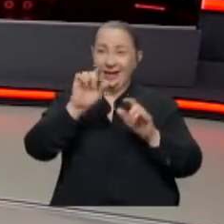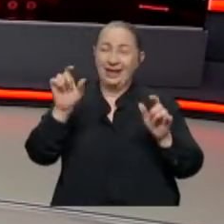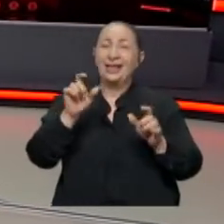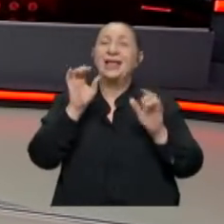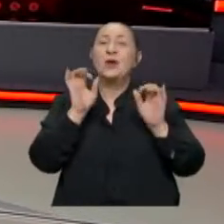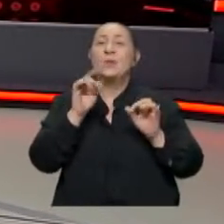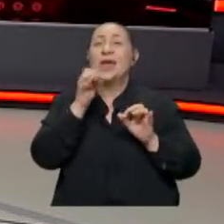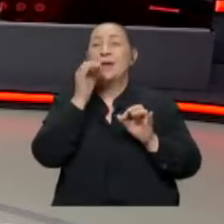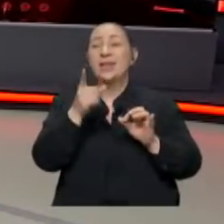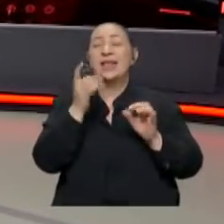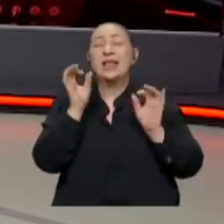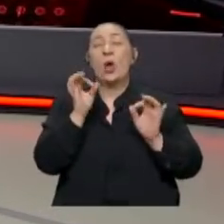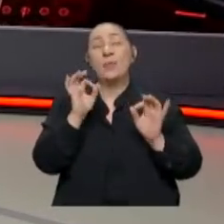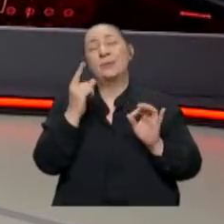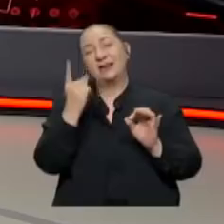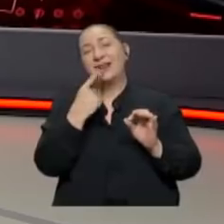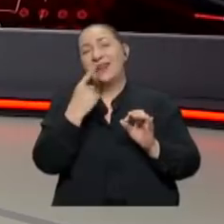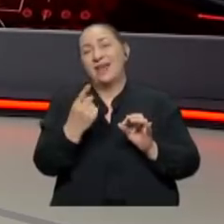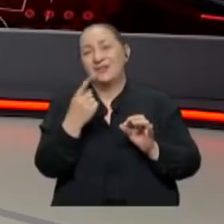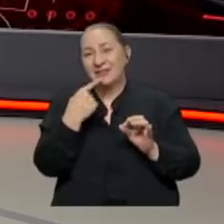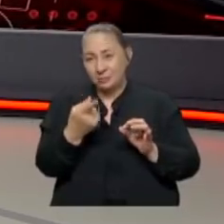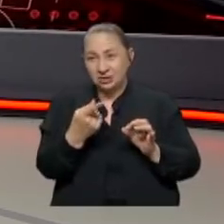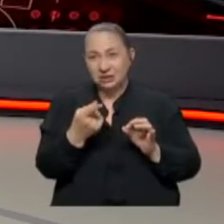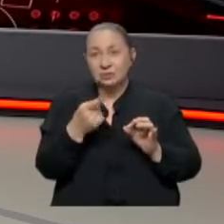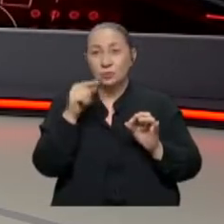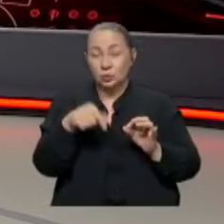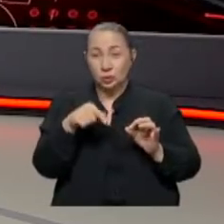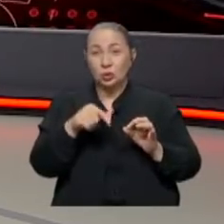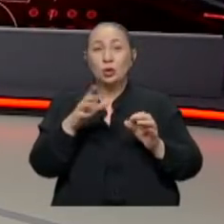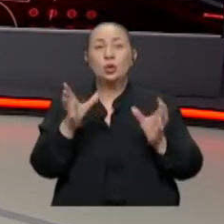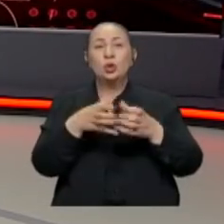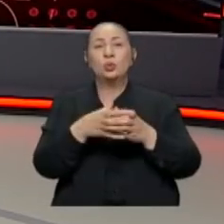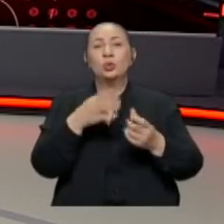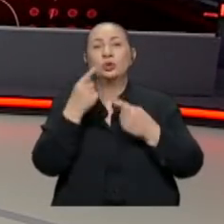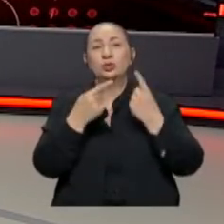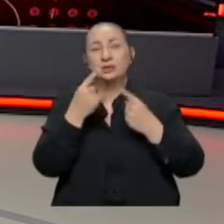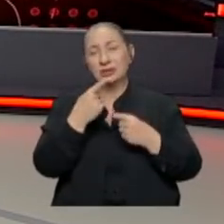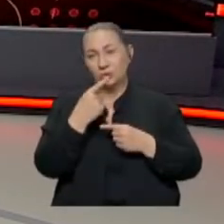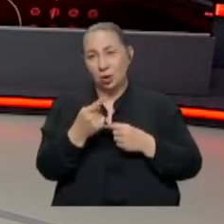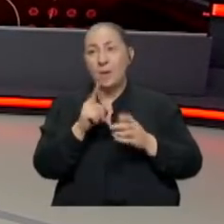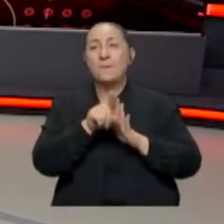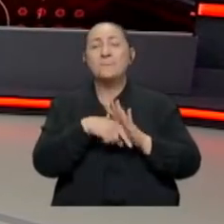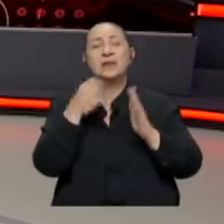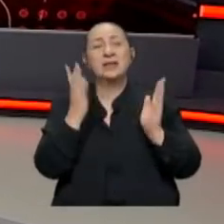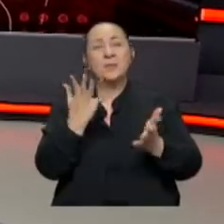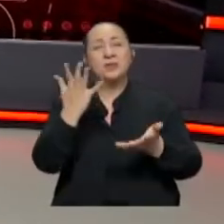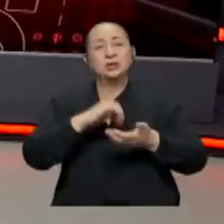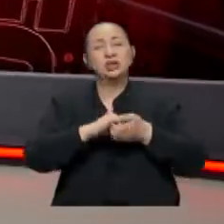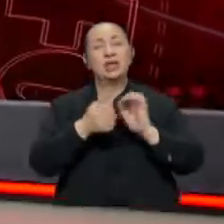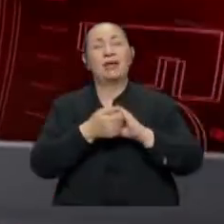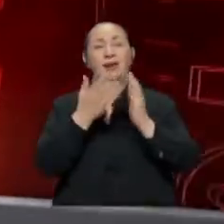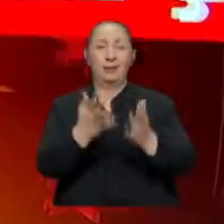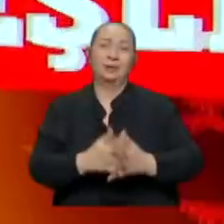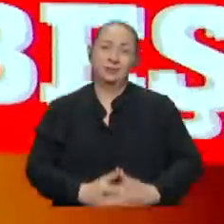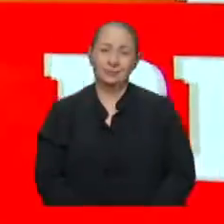da işte İbretlik bir habere İbretlik bir naf edeyim demiş bugünkü grup konuşmasında söylüyor bunu bal gibi beşli